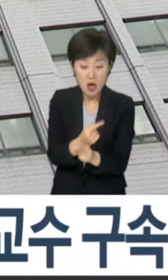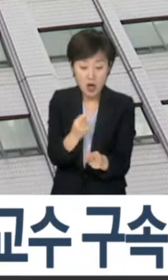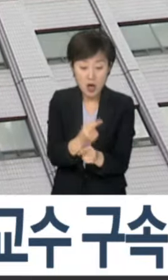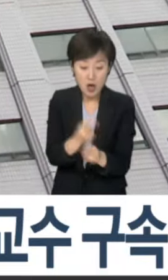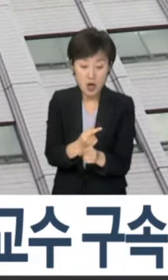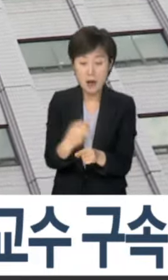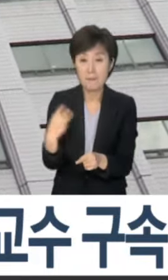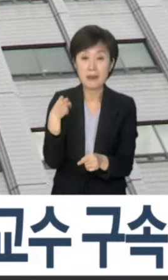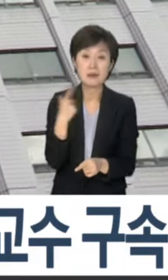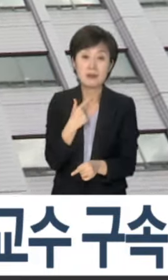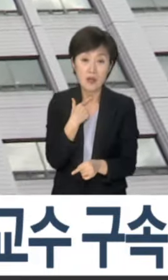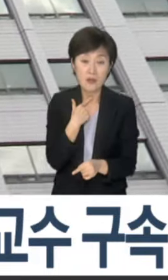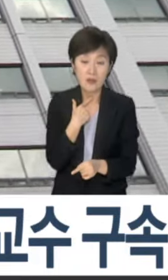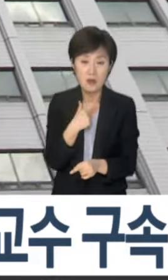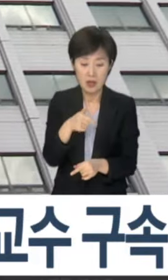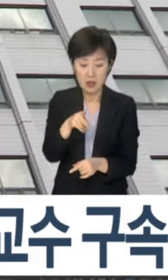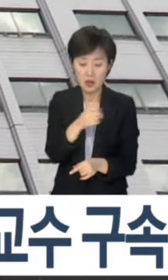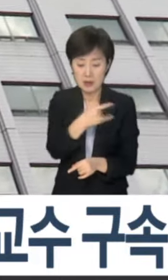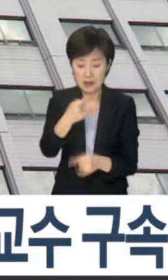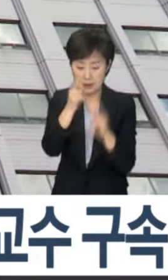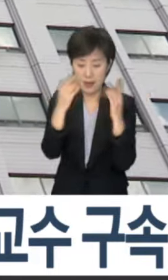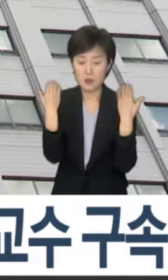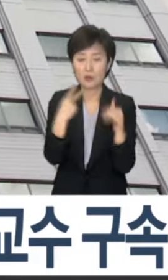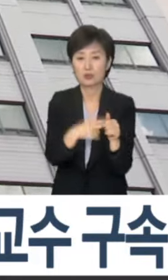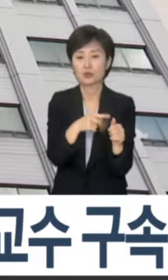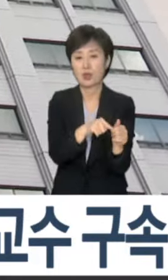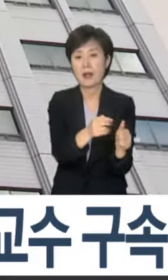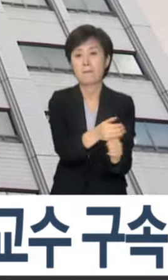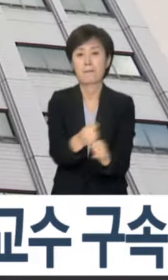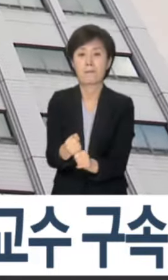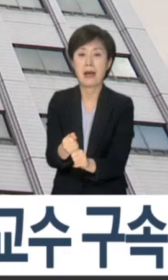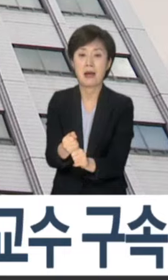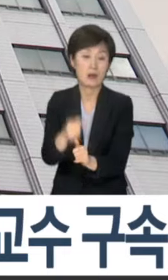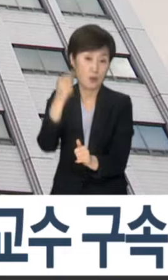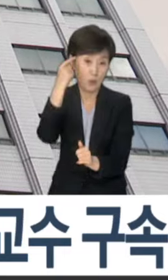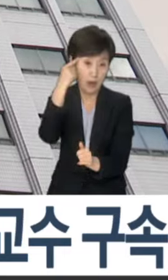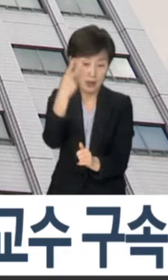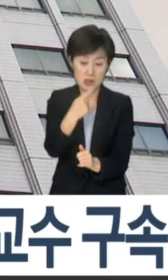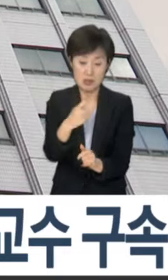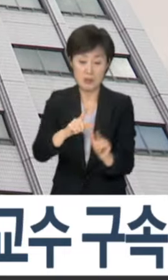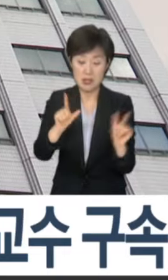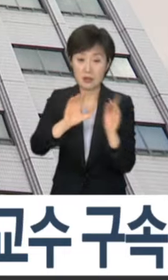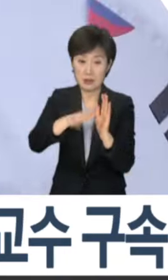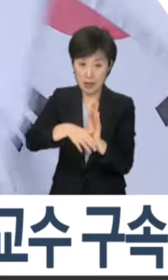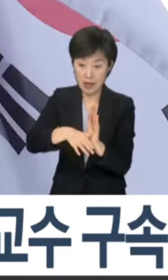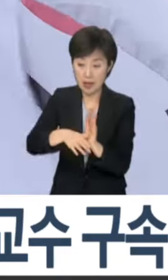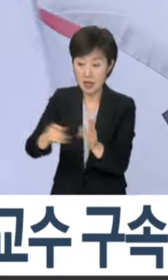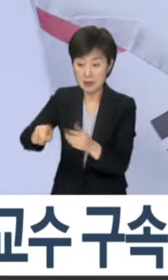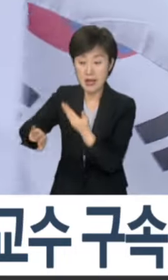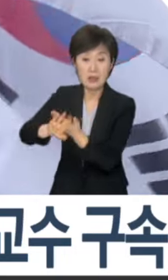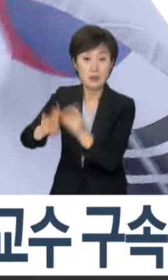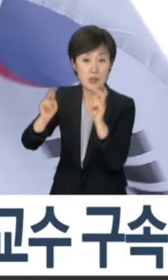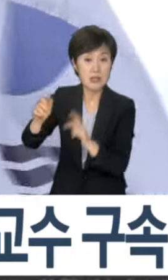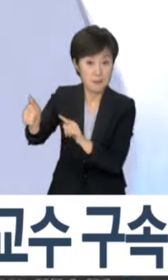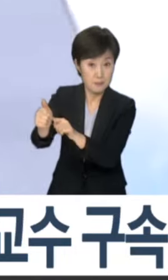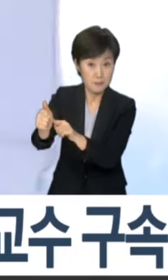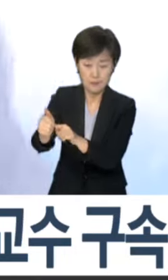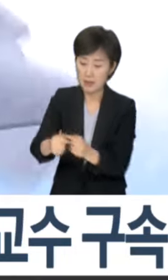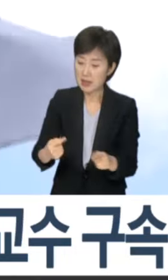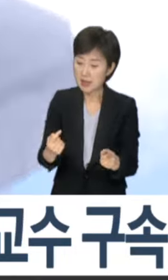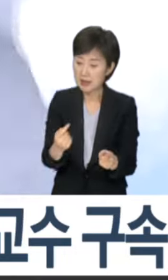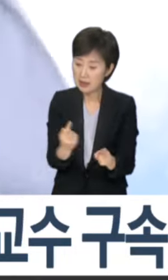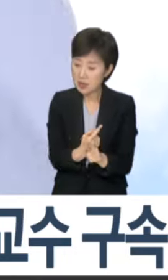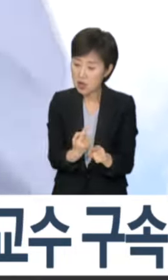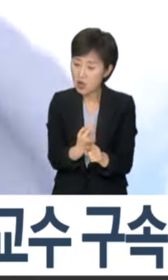교수를 구속했습니다 검찰은 2021년 사가 생활용품 업체 대표회사 BC게 치료제